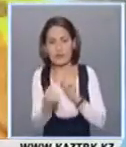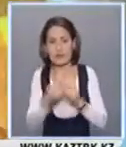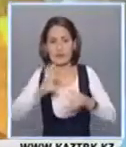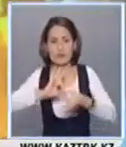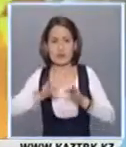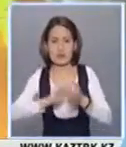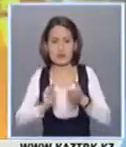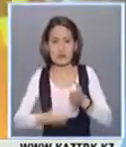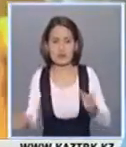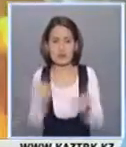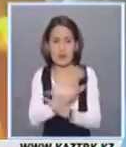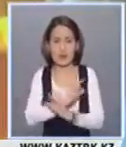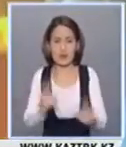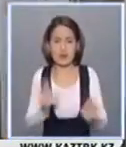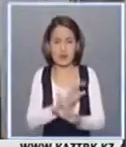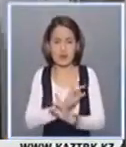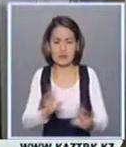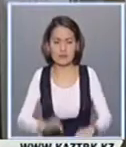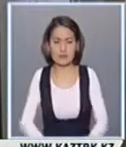Нұртас Сұлтанұлының репортажы.